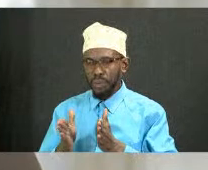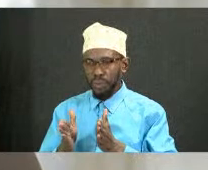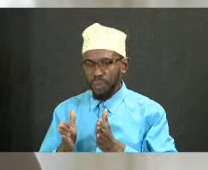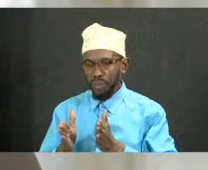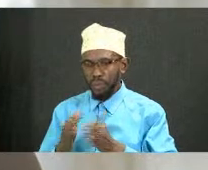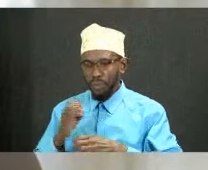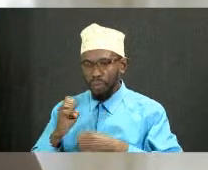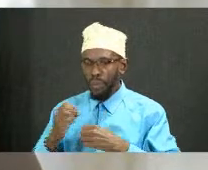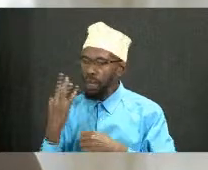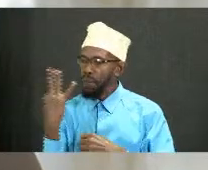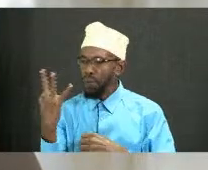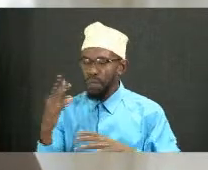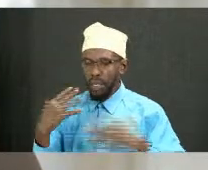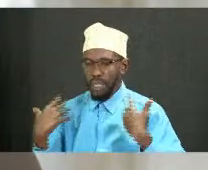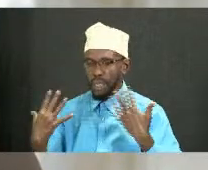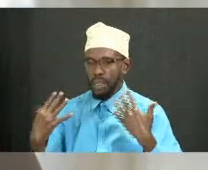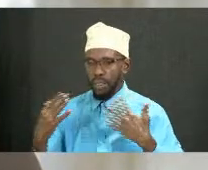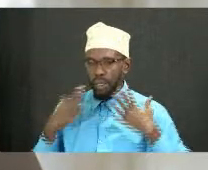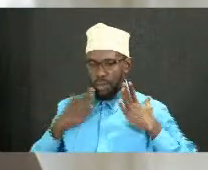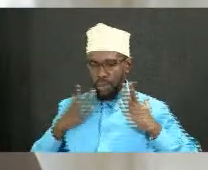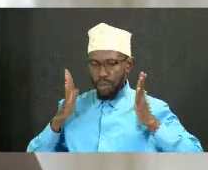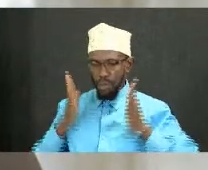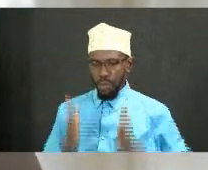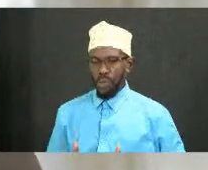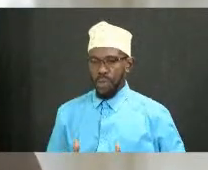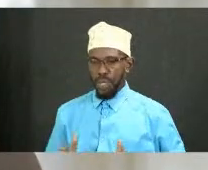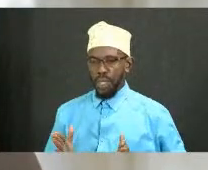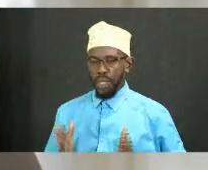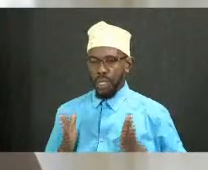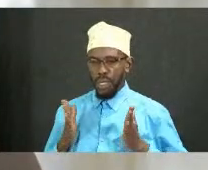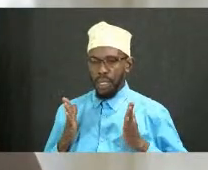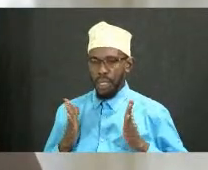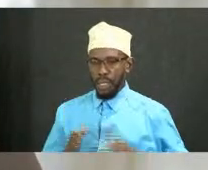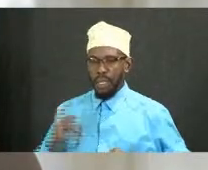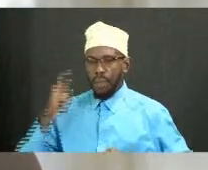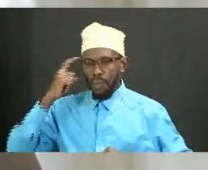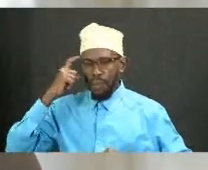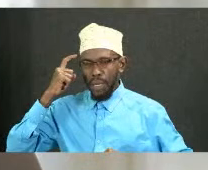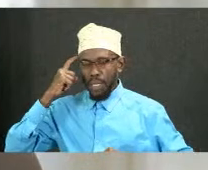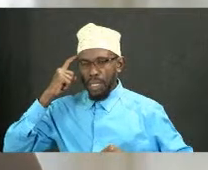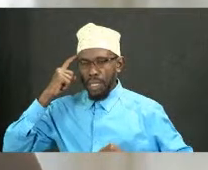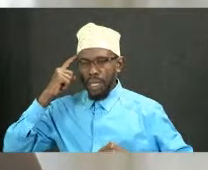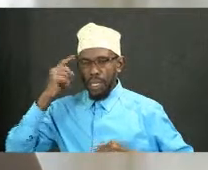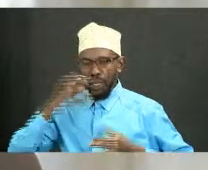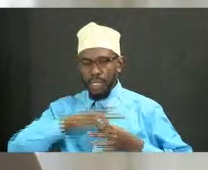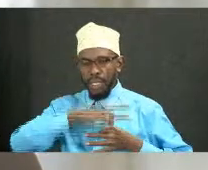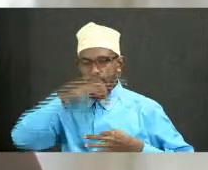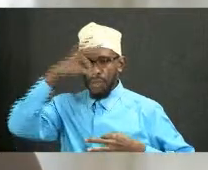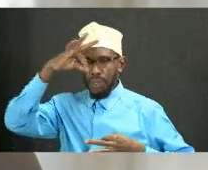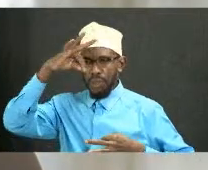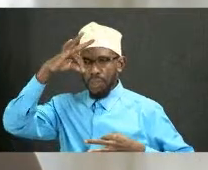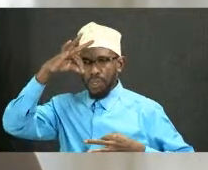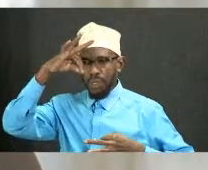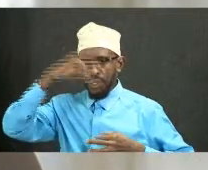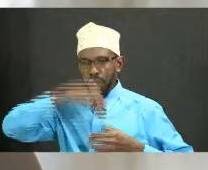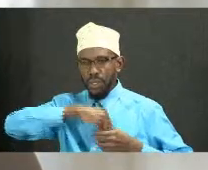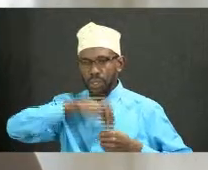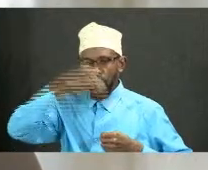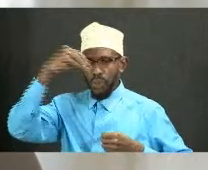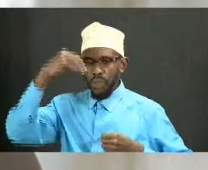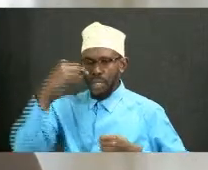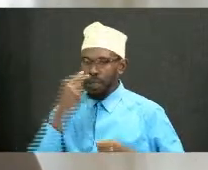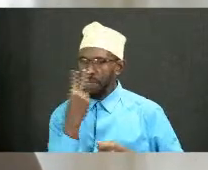he is embodied with three things. That is the body, mwili, the mind, akili, na spirituality, the soul.